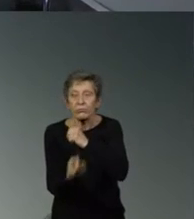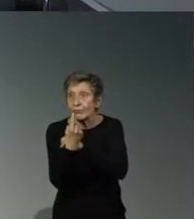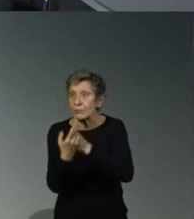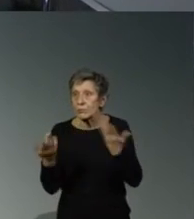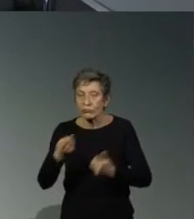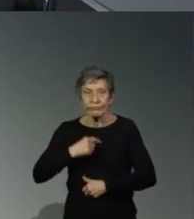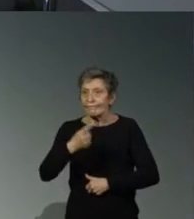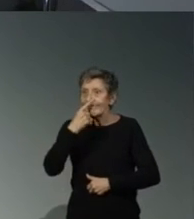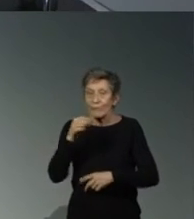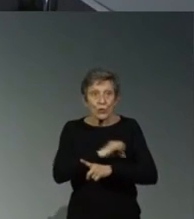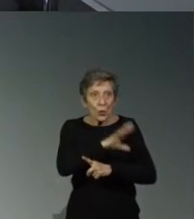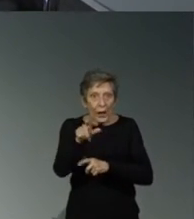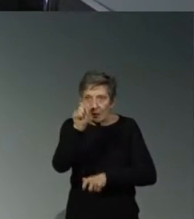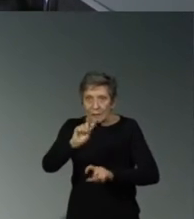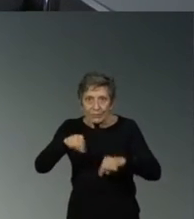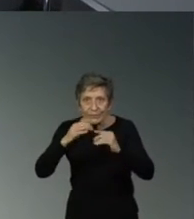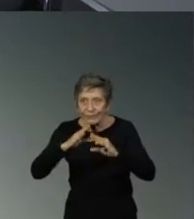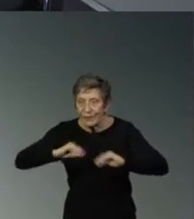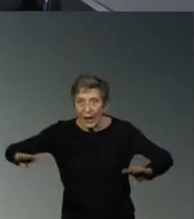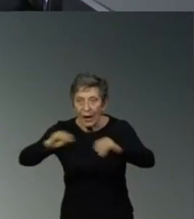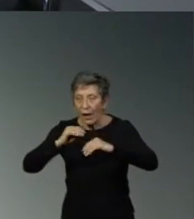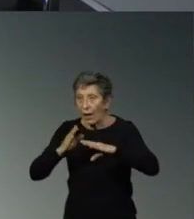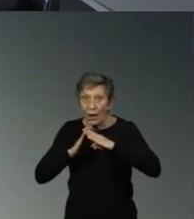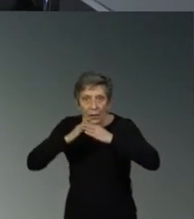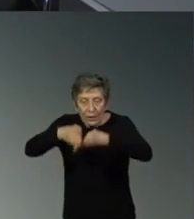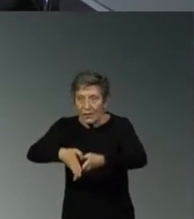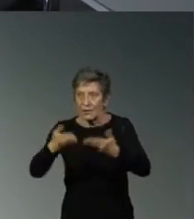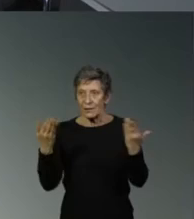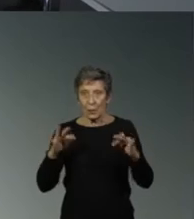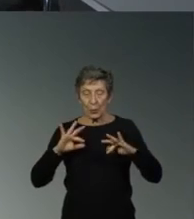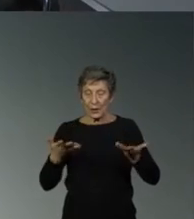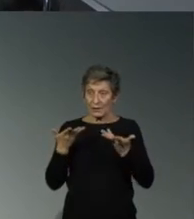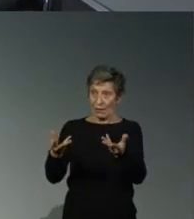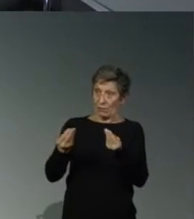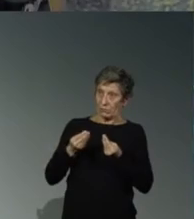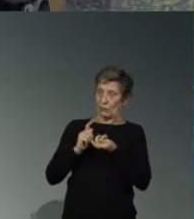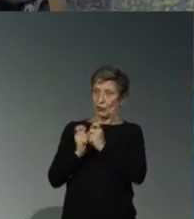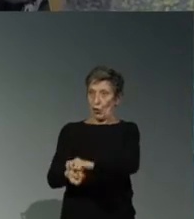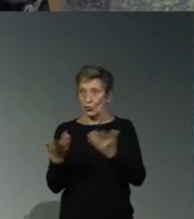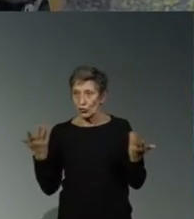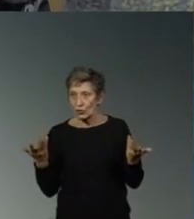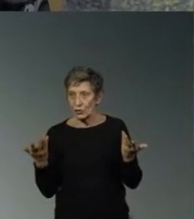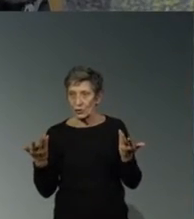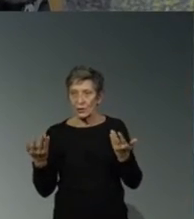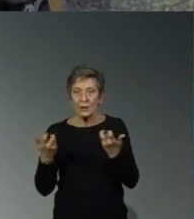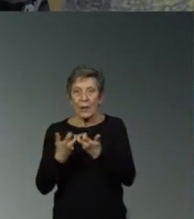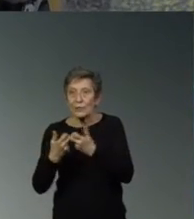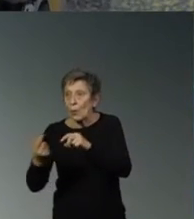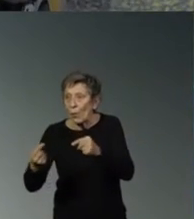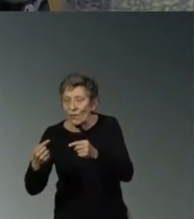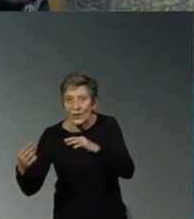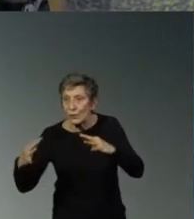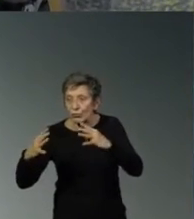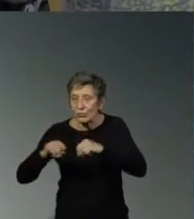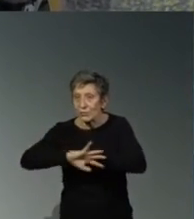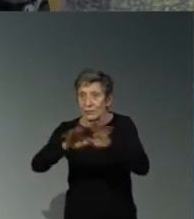journalisme d'immersion changerait, que ça changerait peut-être la façon d'aller s'immerger dans des conflits, etc., etc. Et en